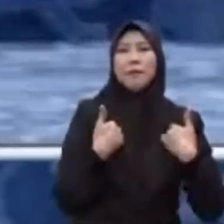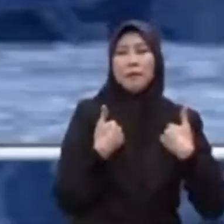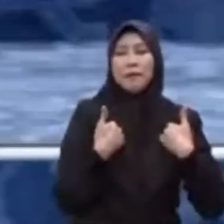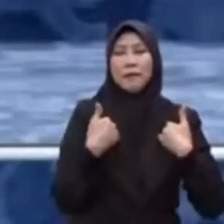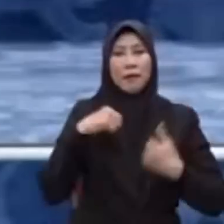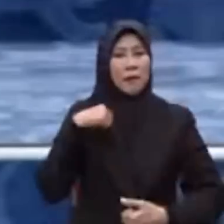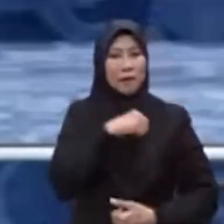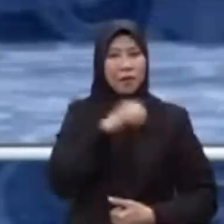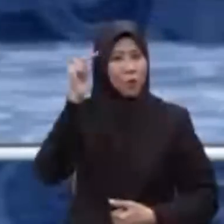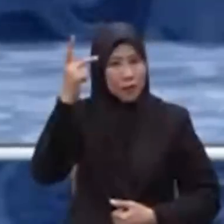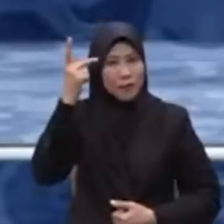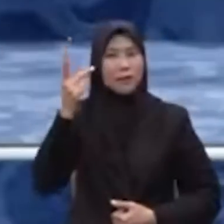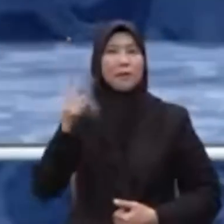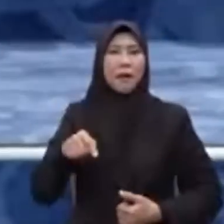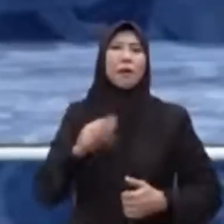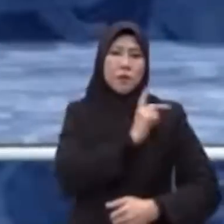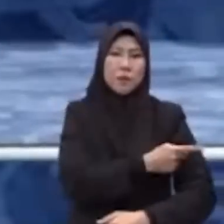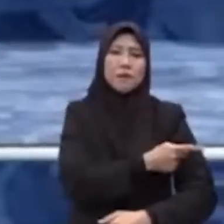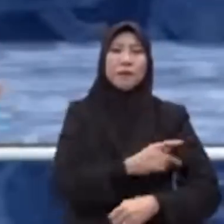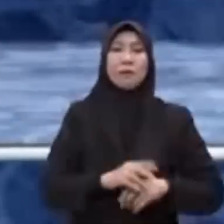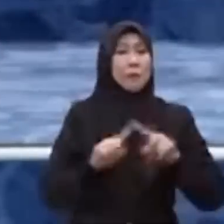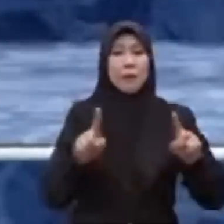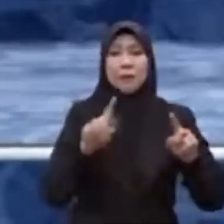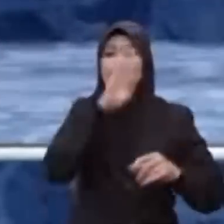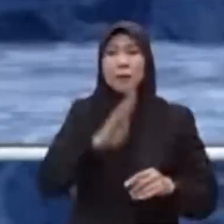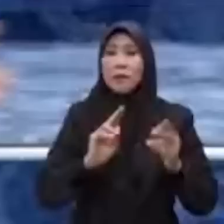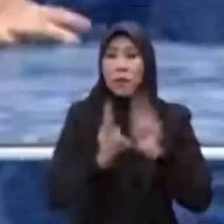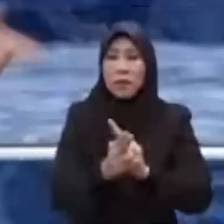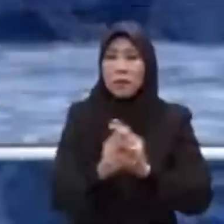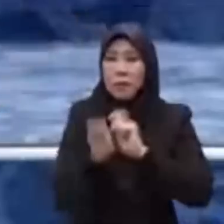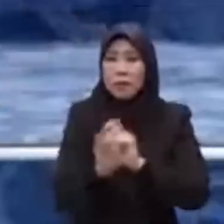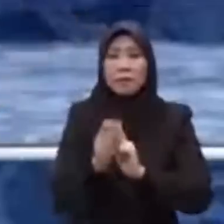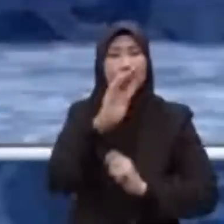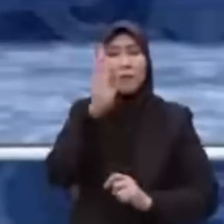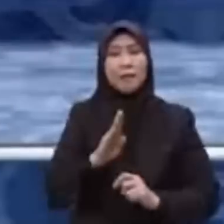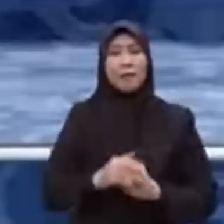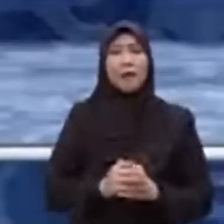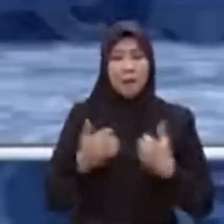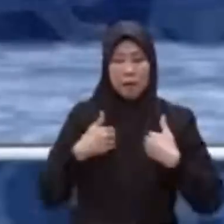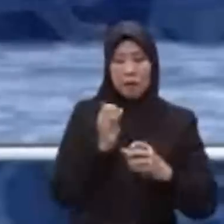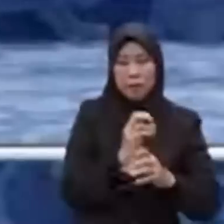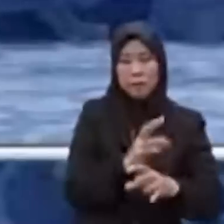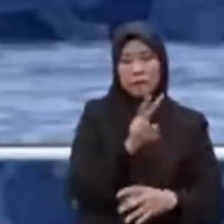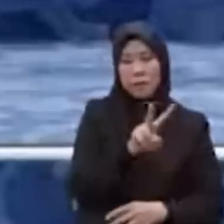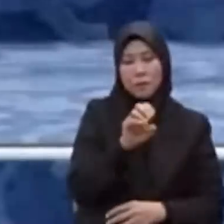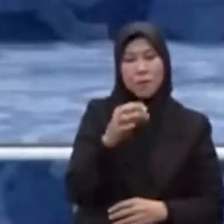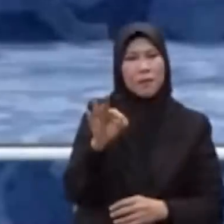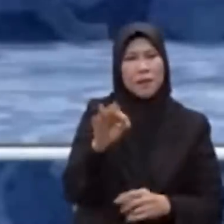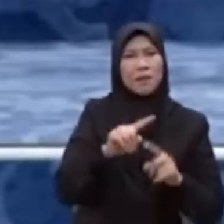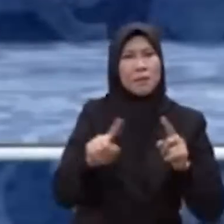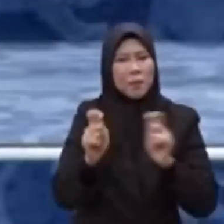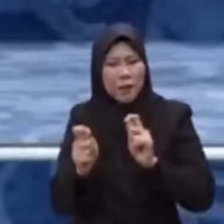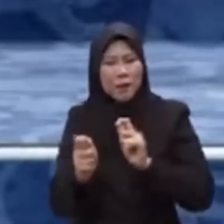Andi tak berlaku ada Uso 2019 tapi sangat perlahan